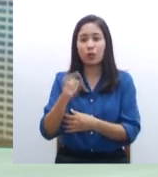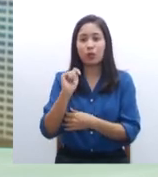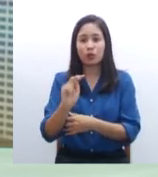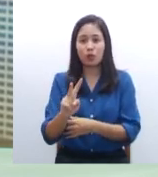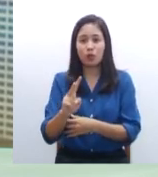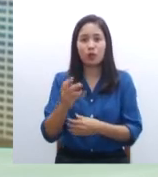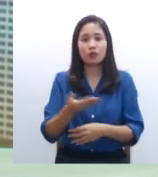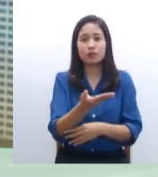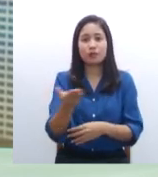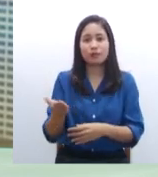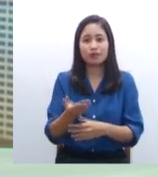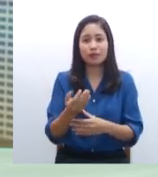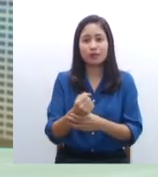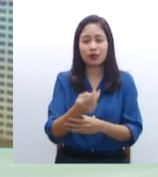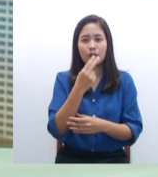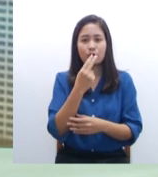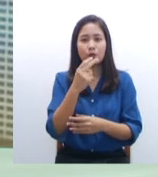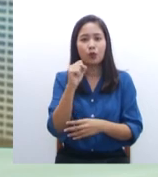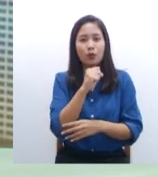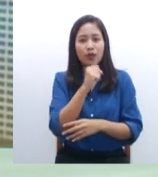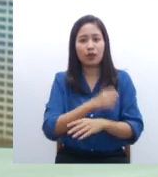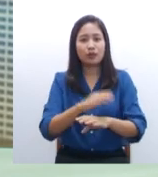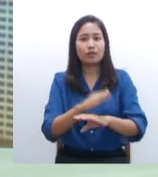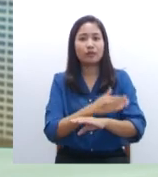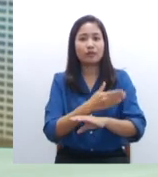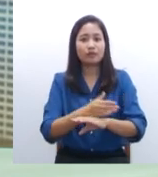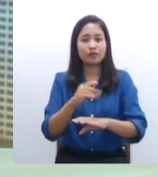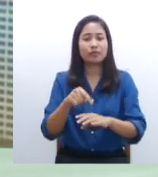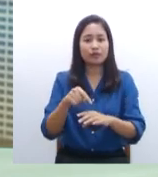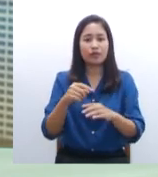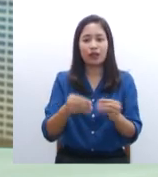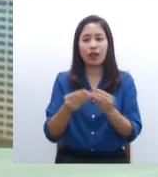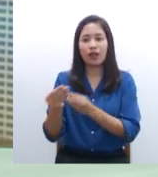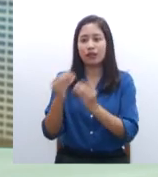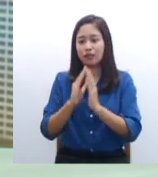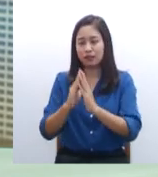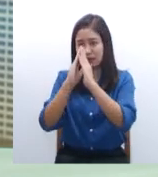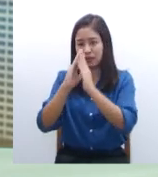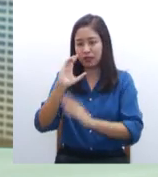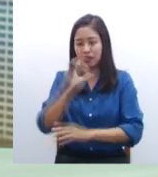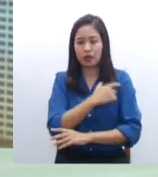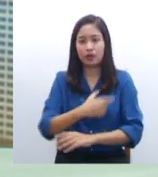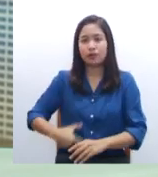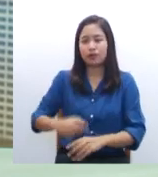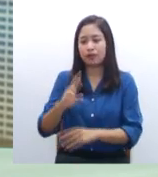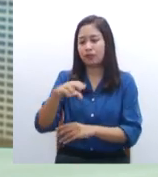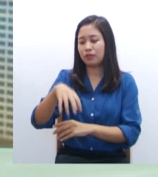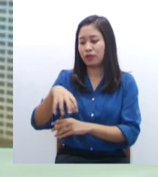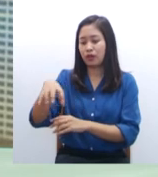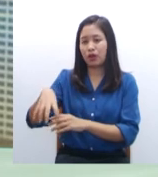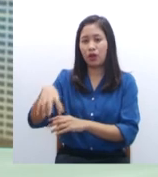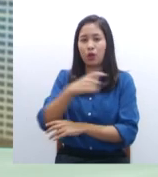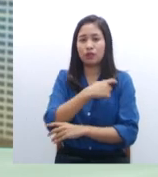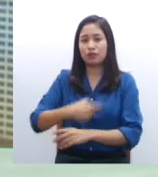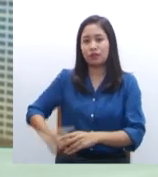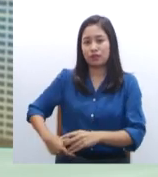ขอเชิญชวนทุกท่านได้ร่วมกันร้องเพลงสดุดีจอมราชาเพื่อเป็นการแสดงความจงรักภักดีต่อสถาบันพระมหากษัตริย์ห